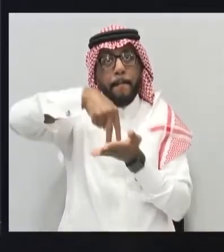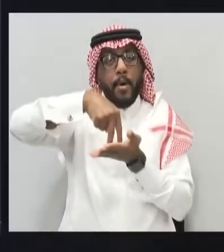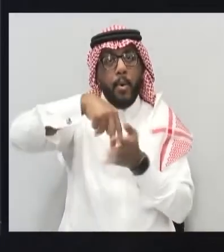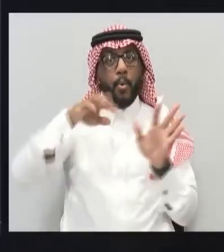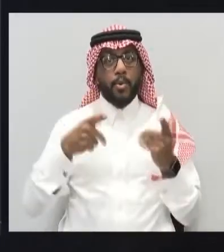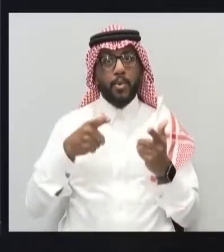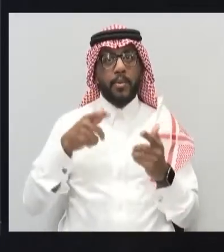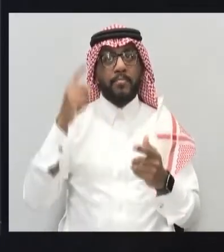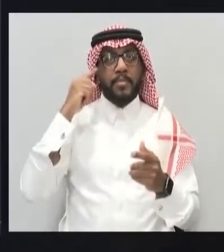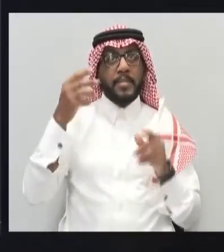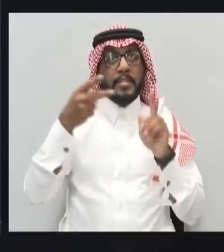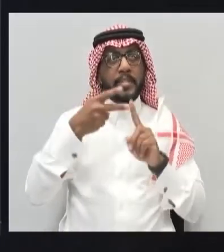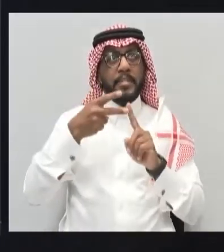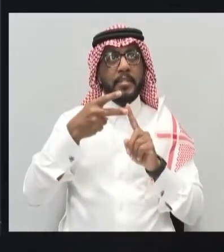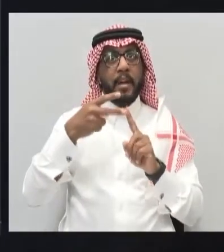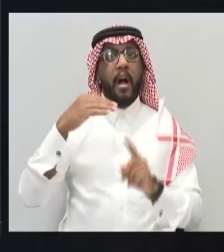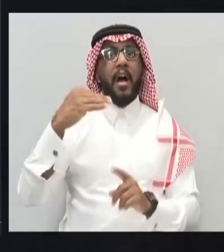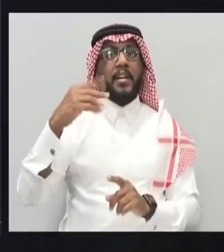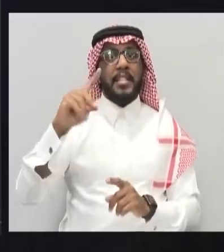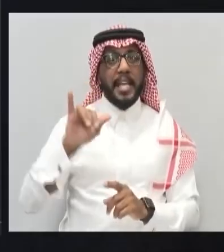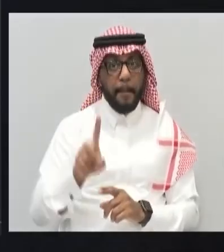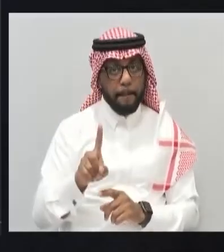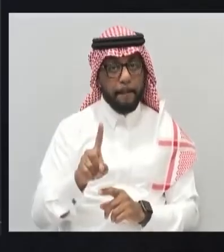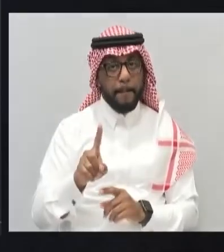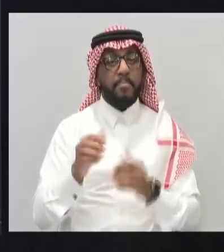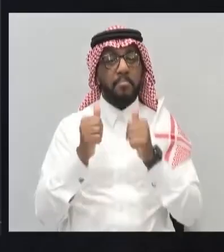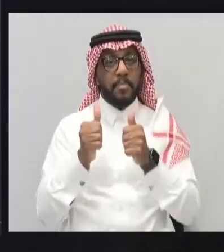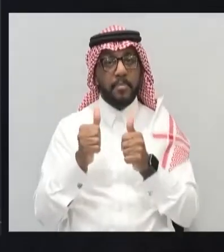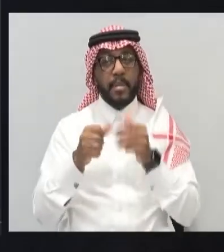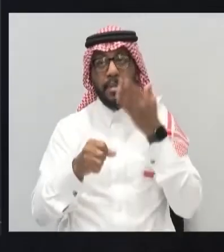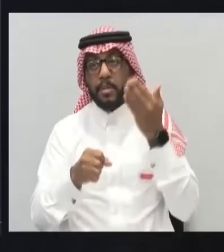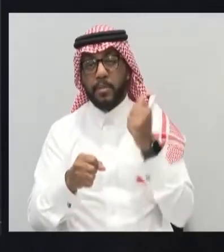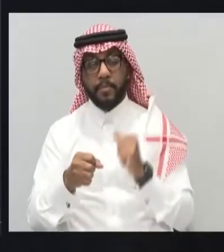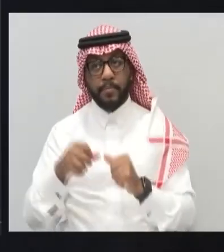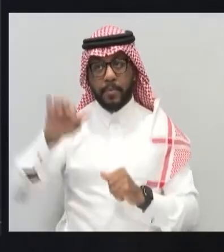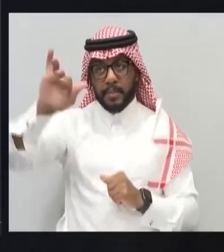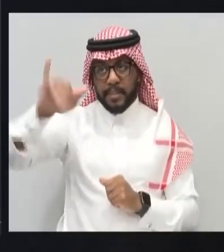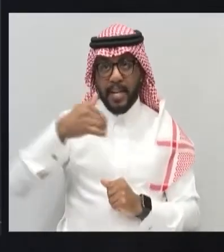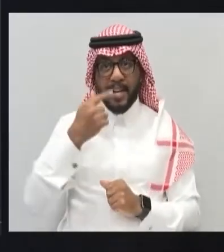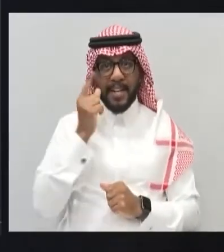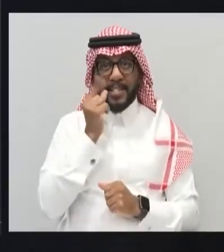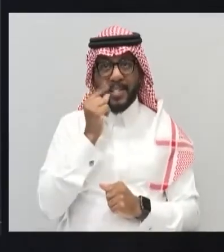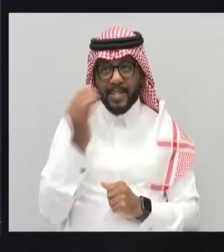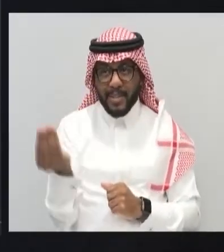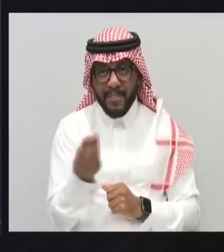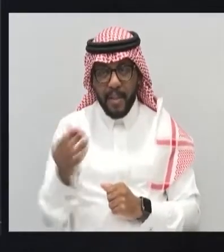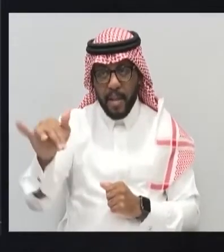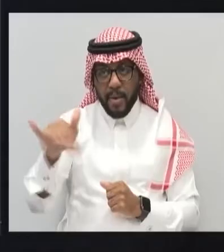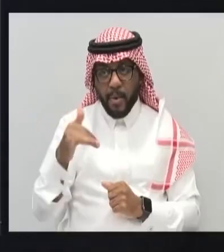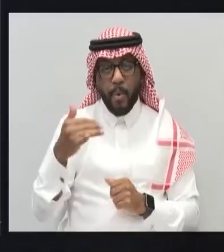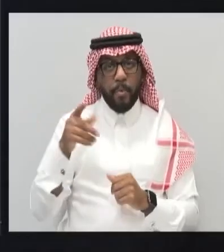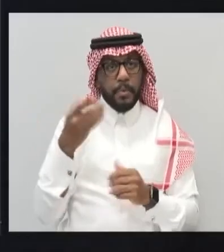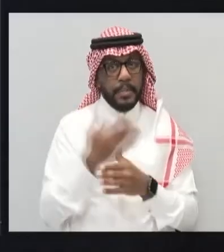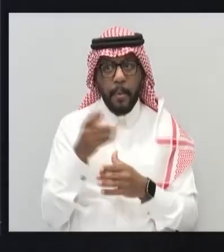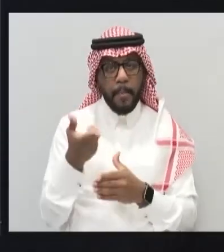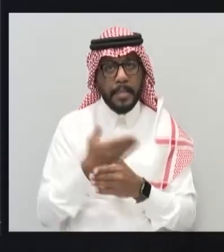خطيبا كيف وقف الشاعر منشدا جاء الطفل وهو يضحك وهو يضحك كيف جاء